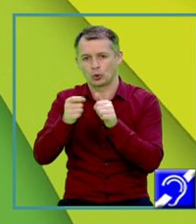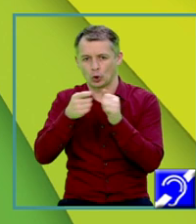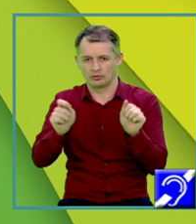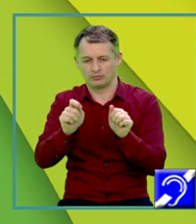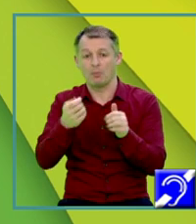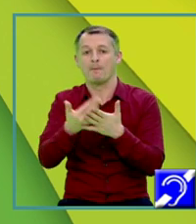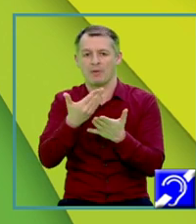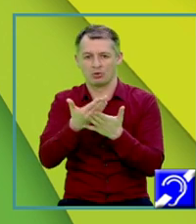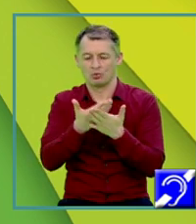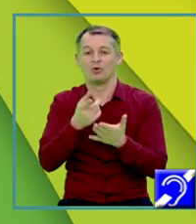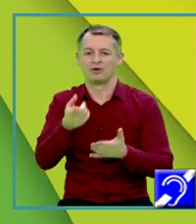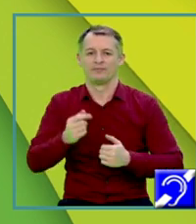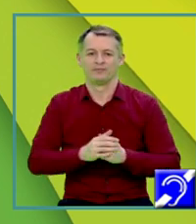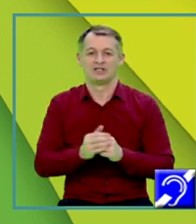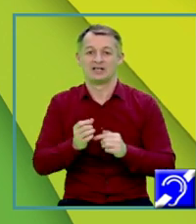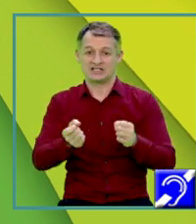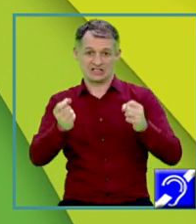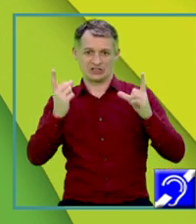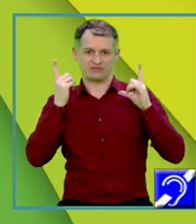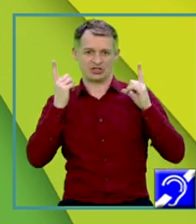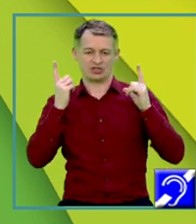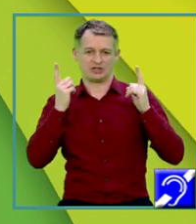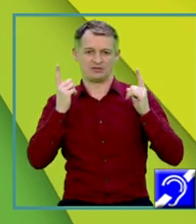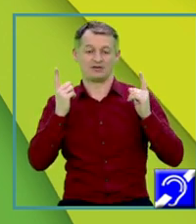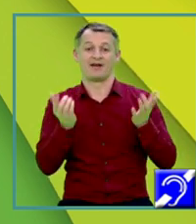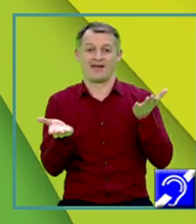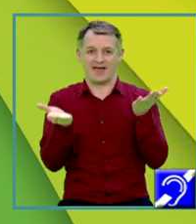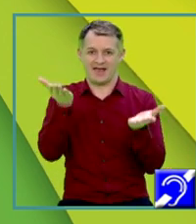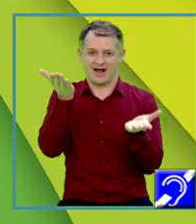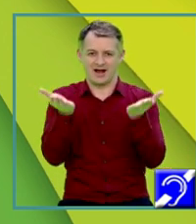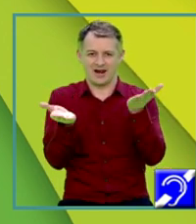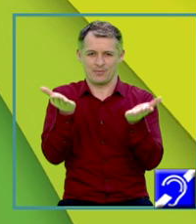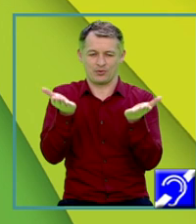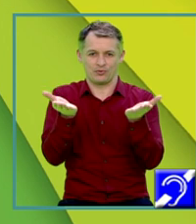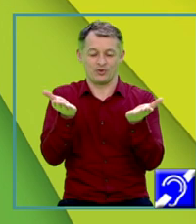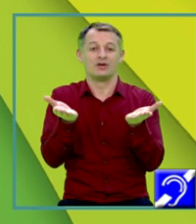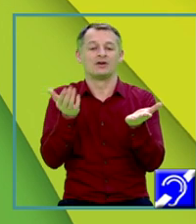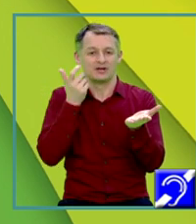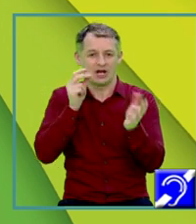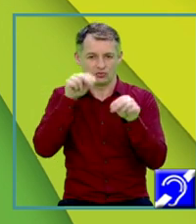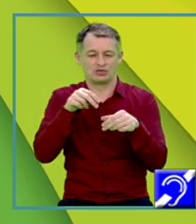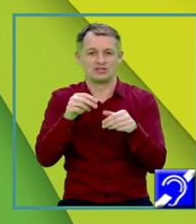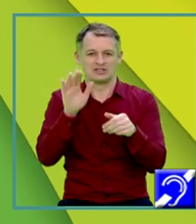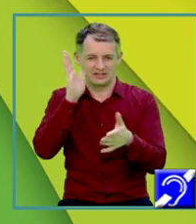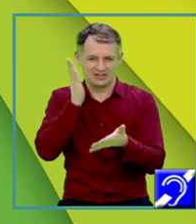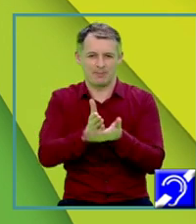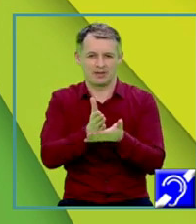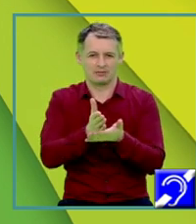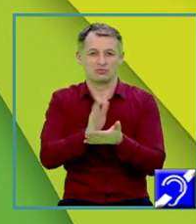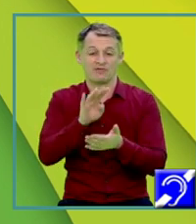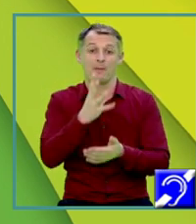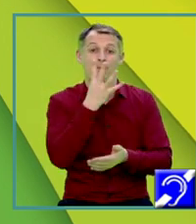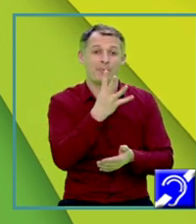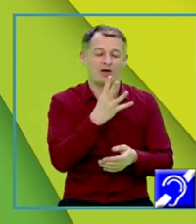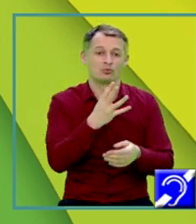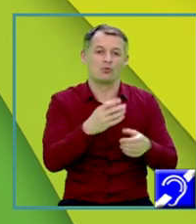că la sfârșitul echilibrului, când echilibrul se stabilizează, vom avea patru specii